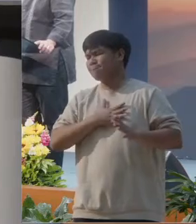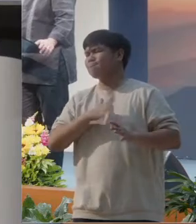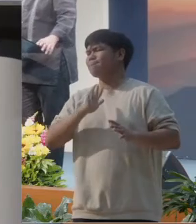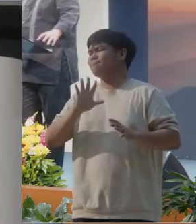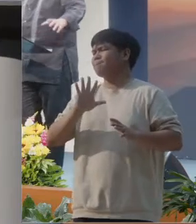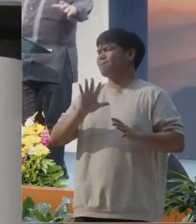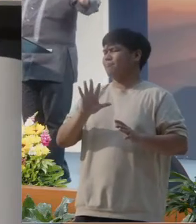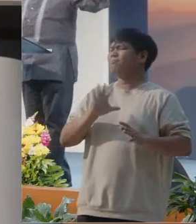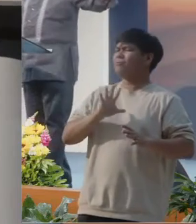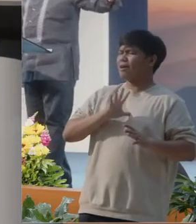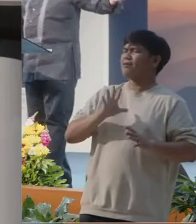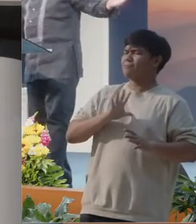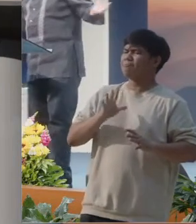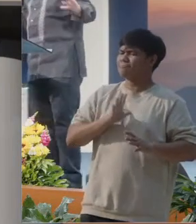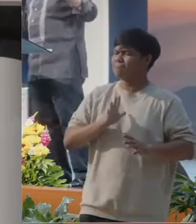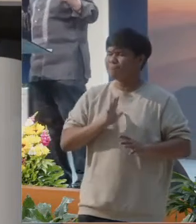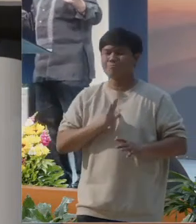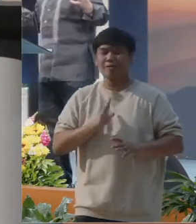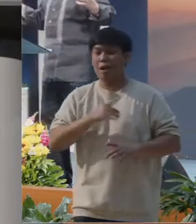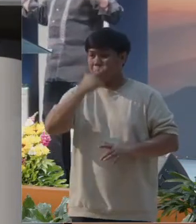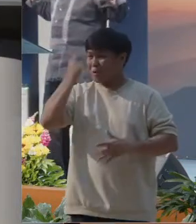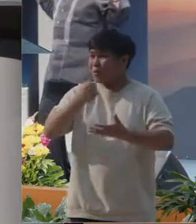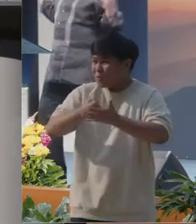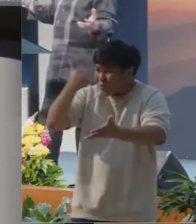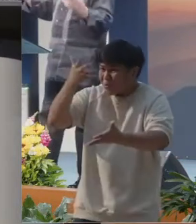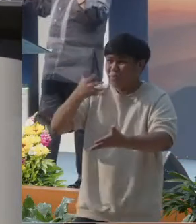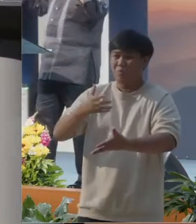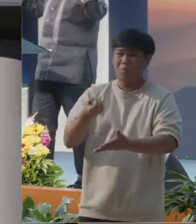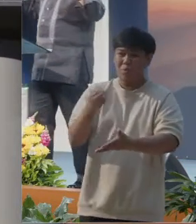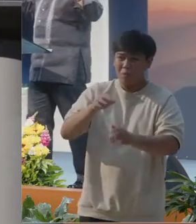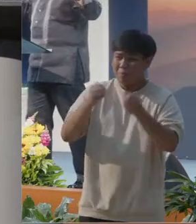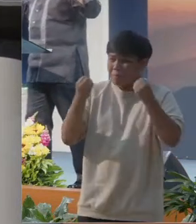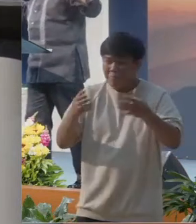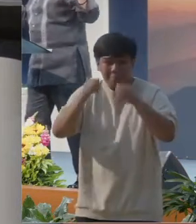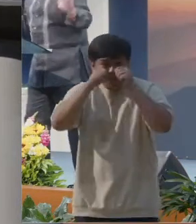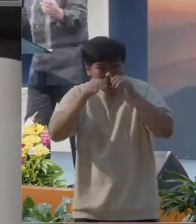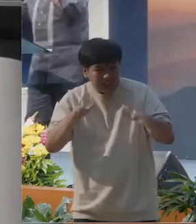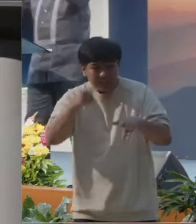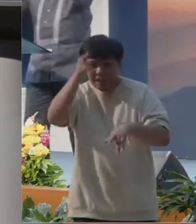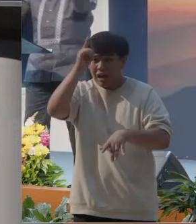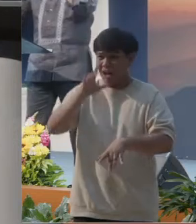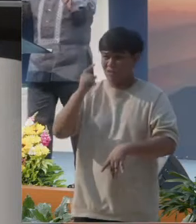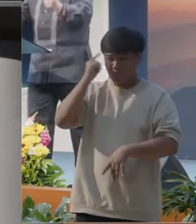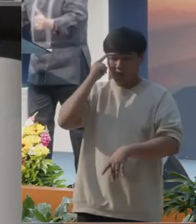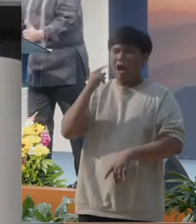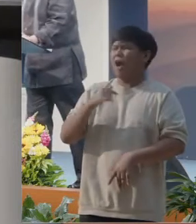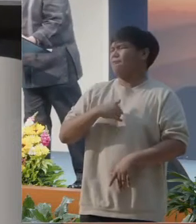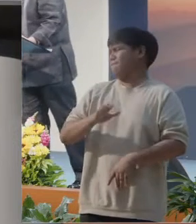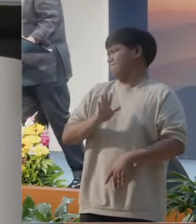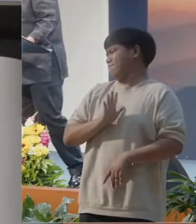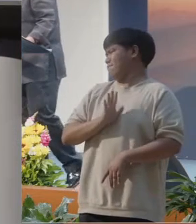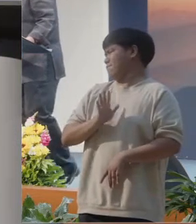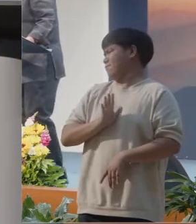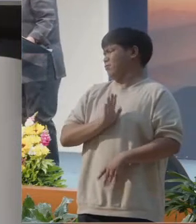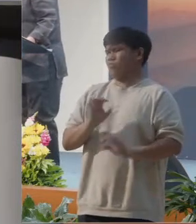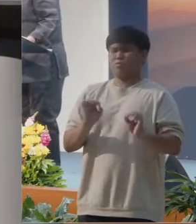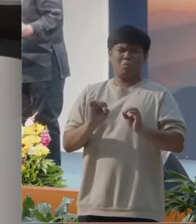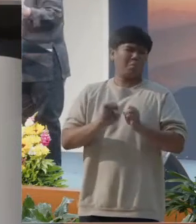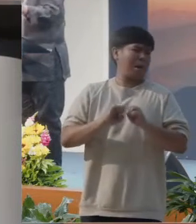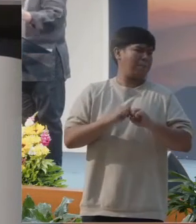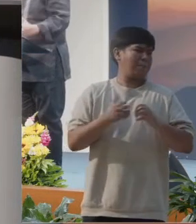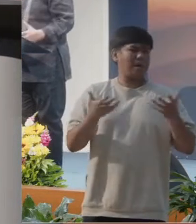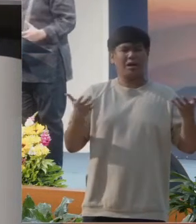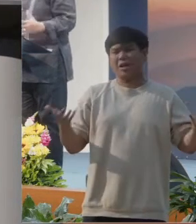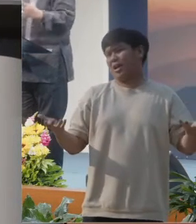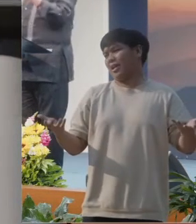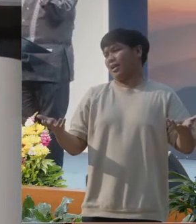Bakit? Dahil talaga namang saganan-sagana tayo sa pagpapala ng Panginoon, akala na natin, okay na ako. At sa